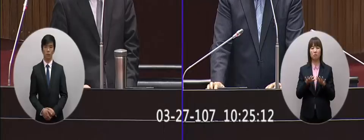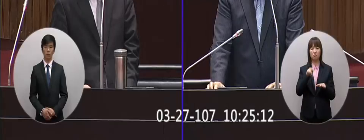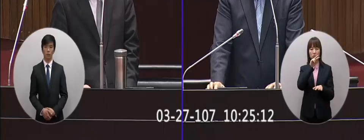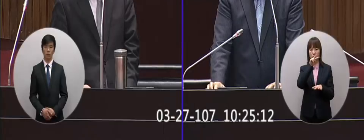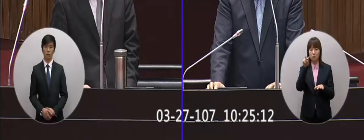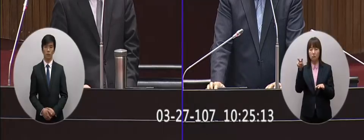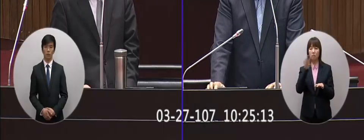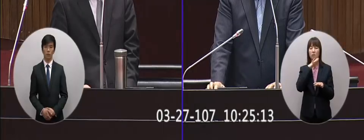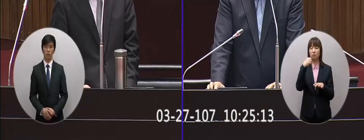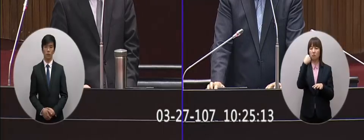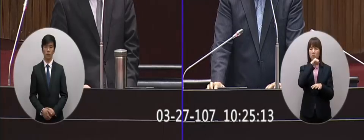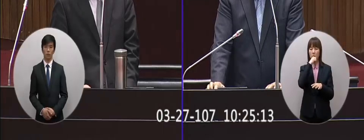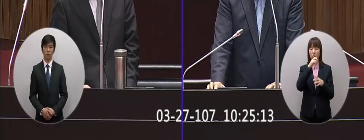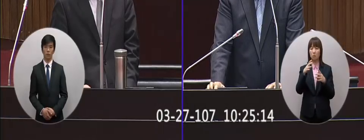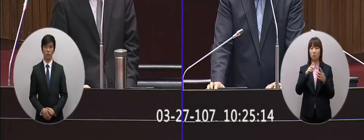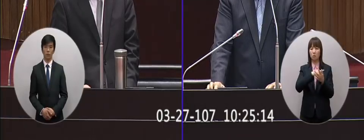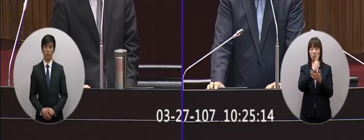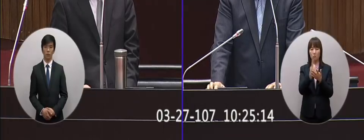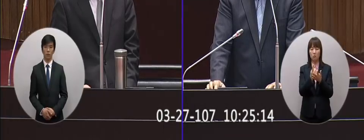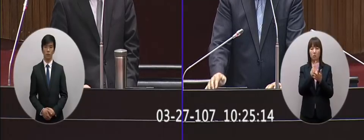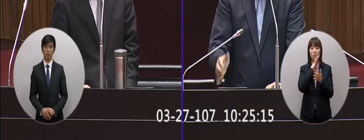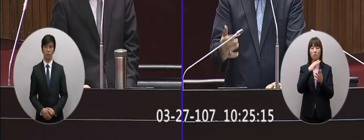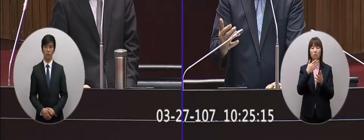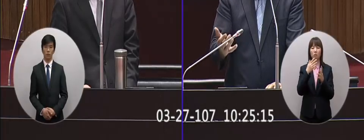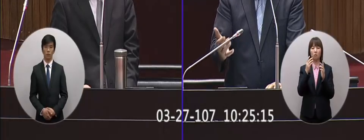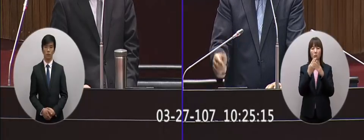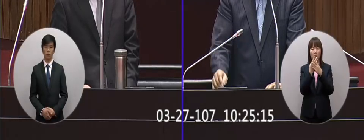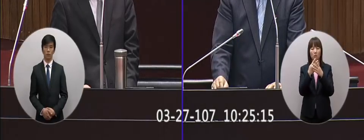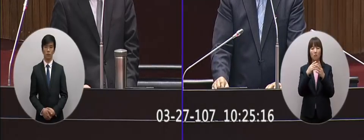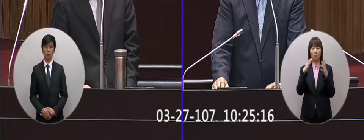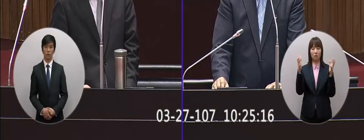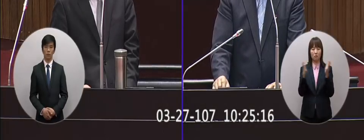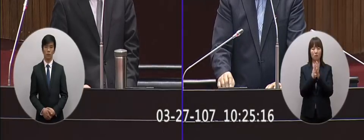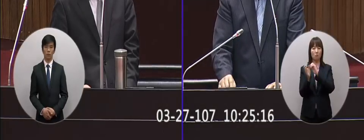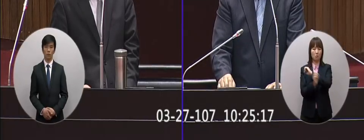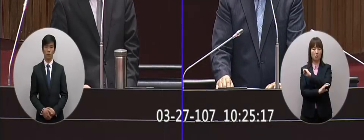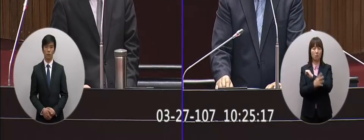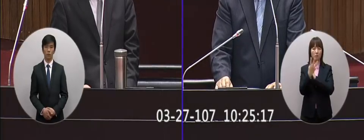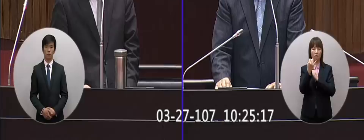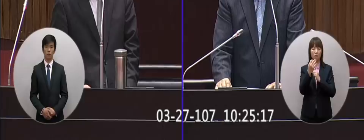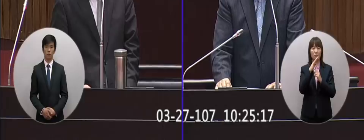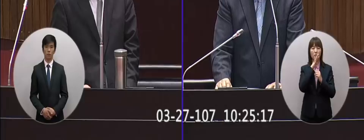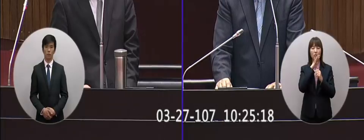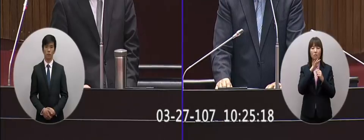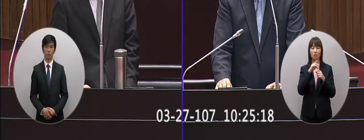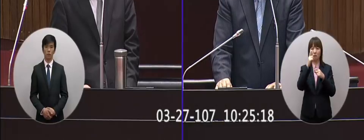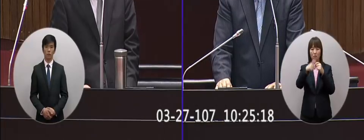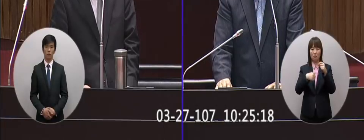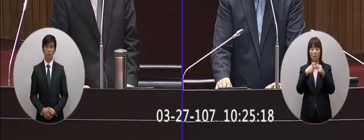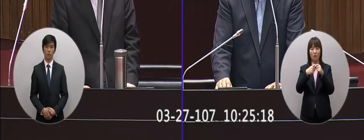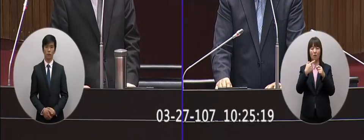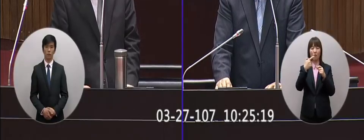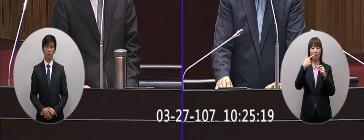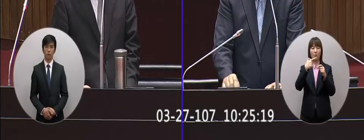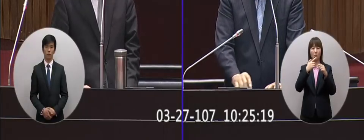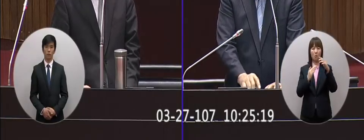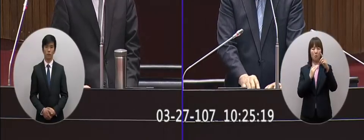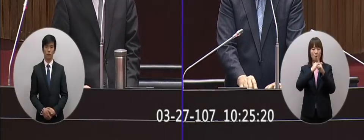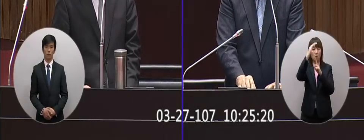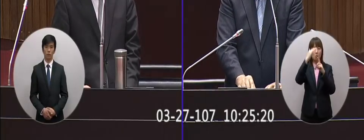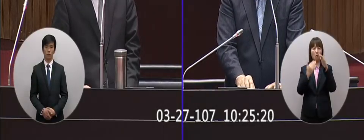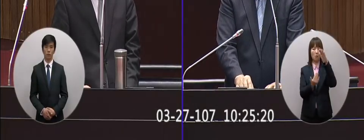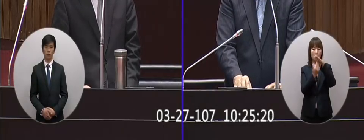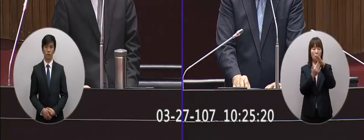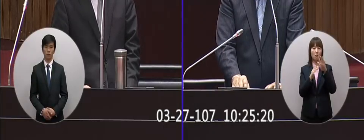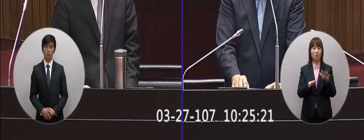们看到台湾在总体温室气体总排放量，不仅是创了10年的新高。